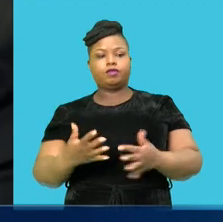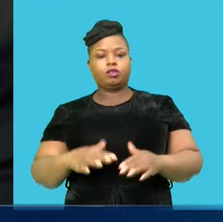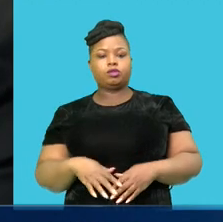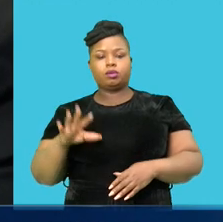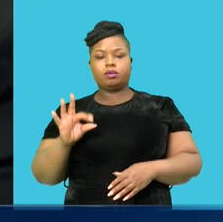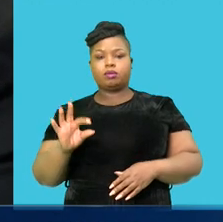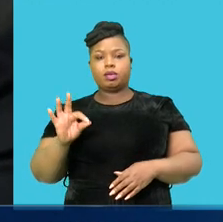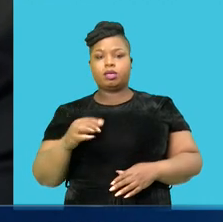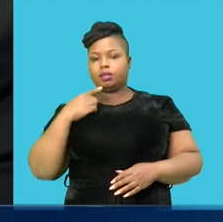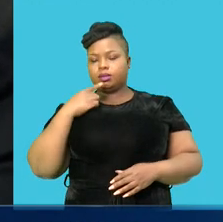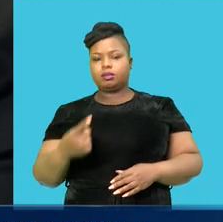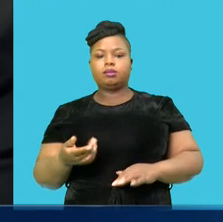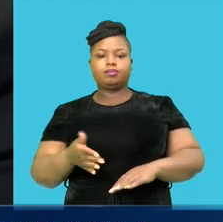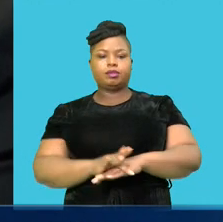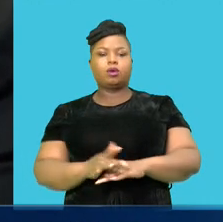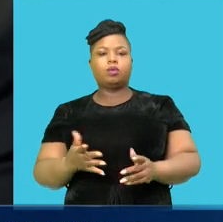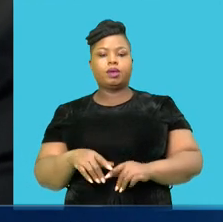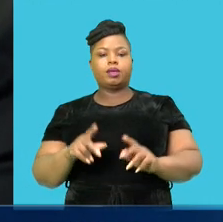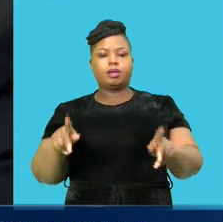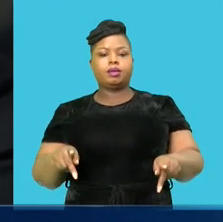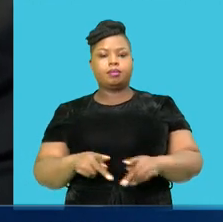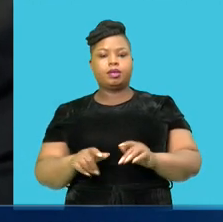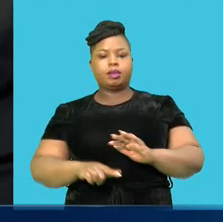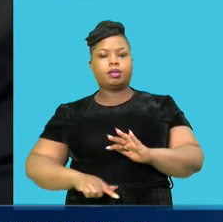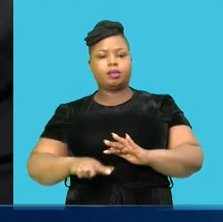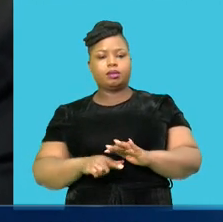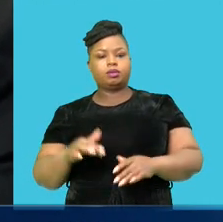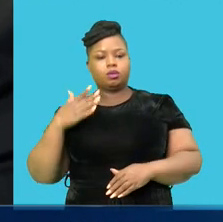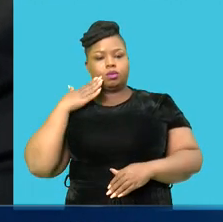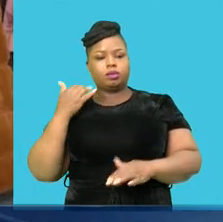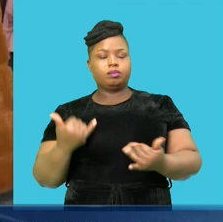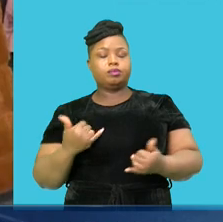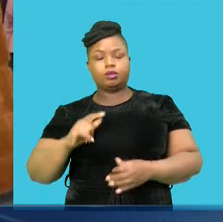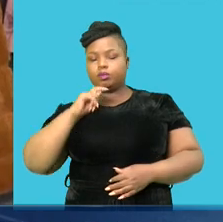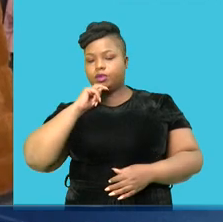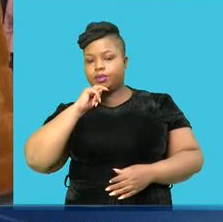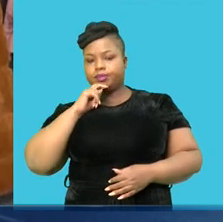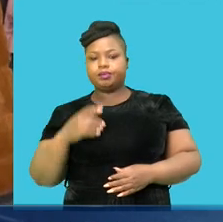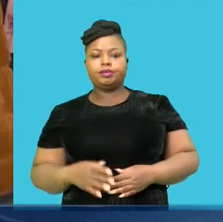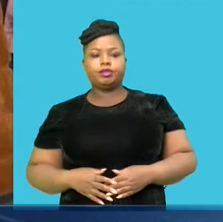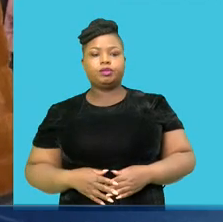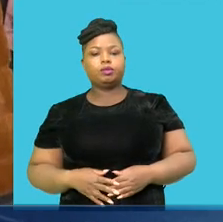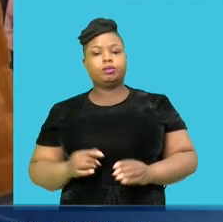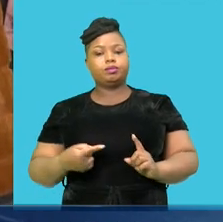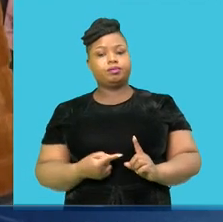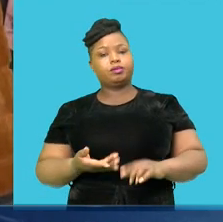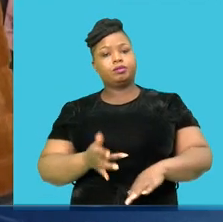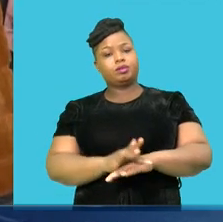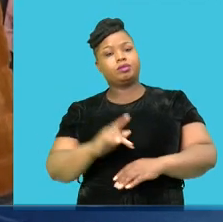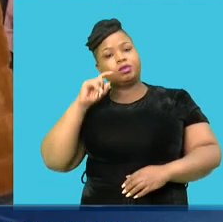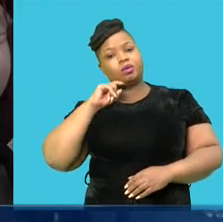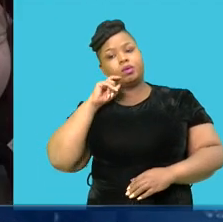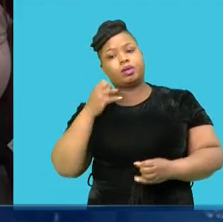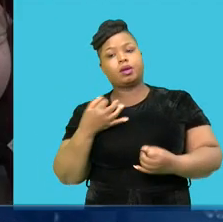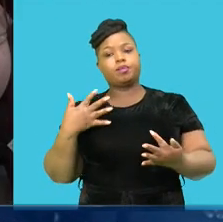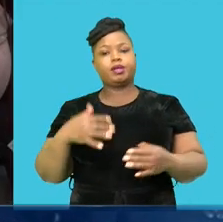lusithi uswelekele kwisibhedlele iParklands eThekwini ngale ntsasa. Umpokazi Nkambule noswelekele eneminyaka